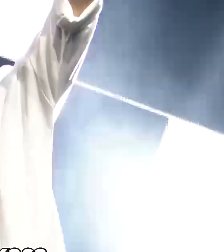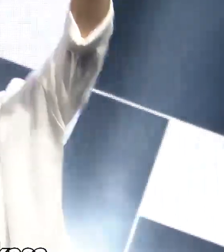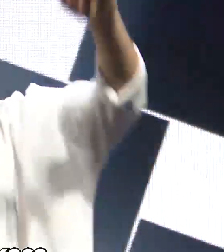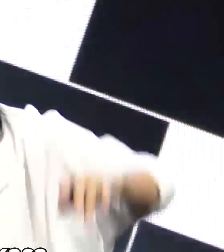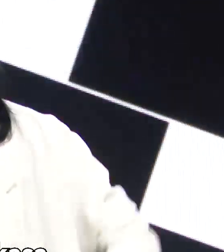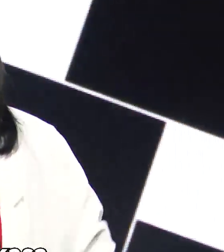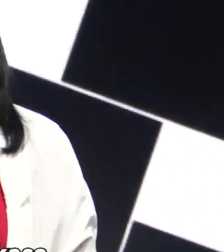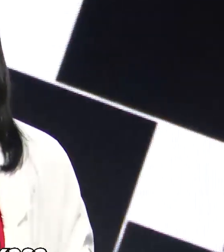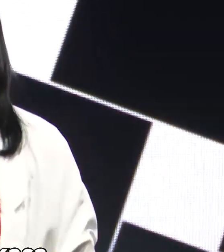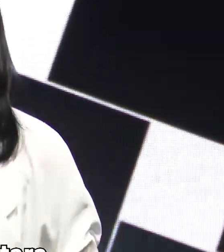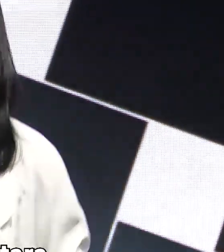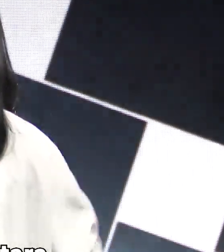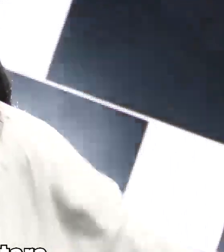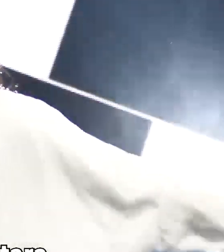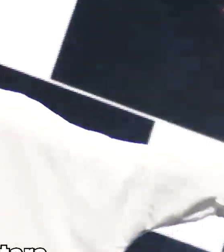ke angkasa,